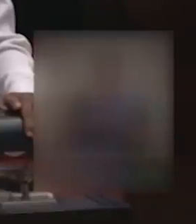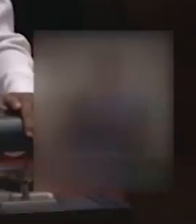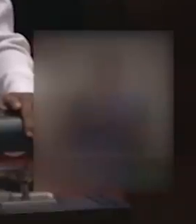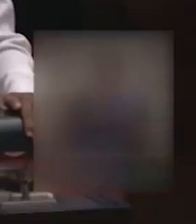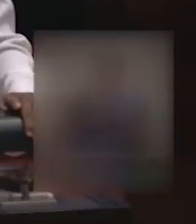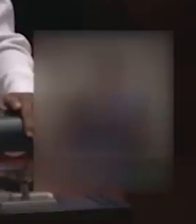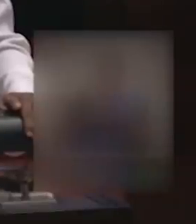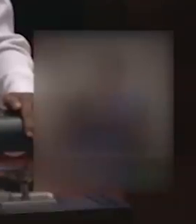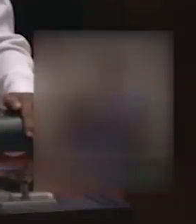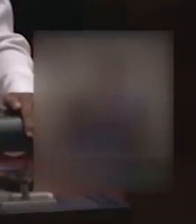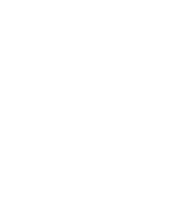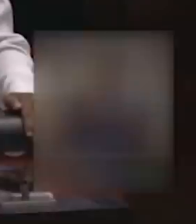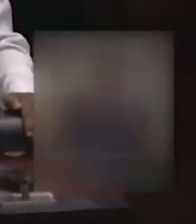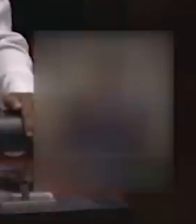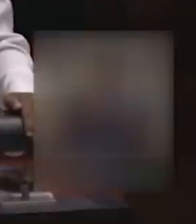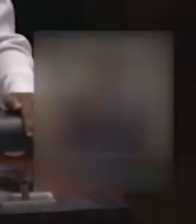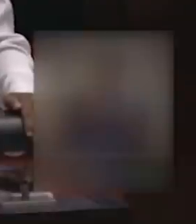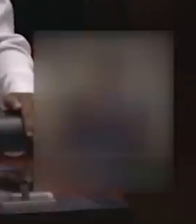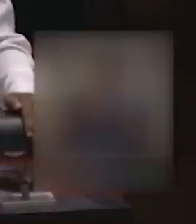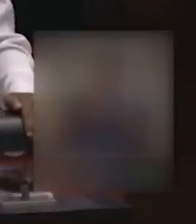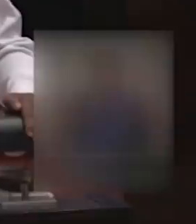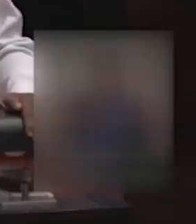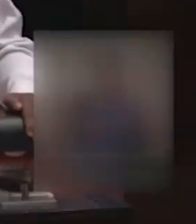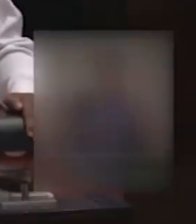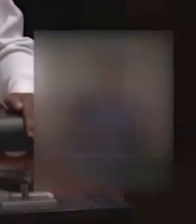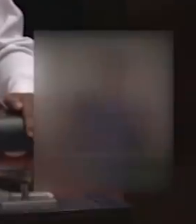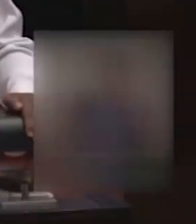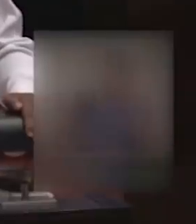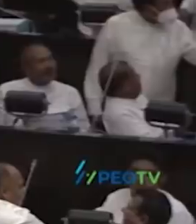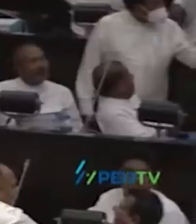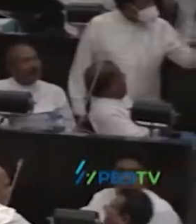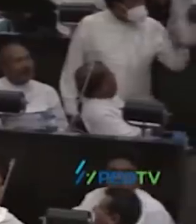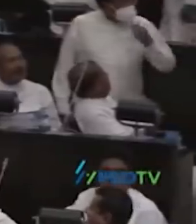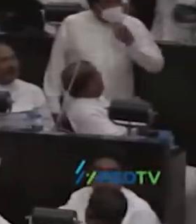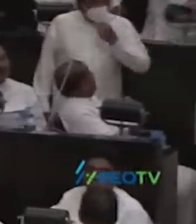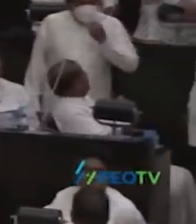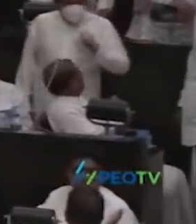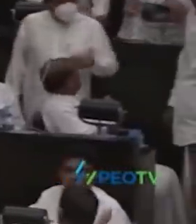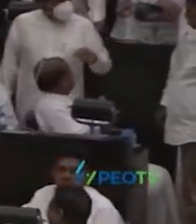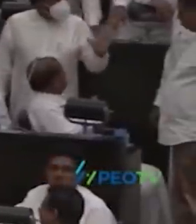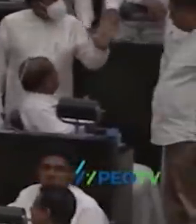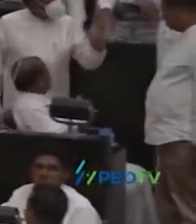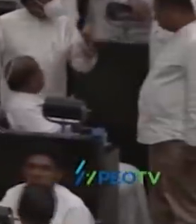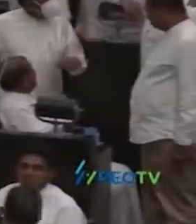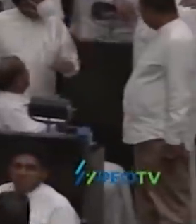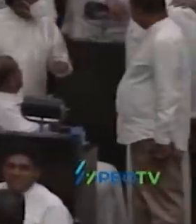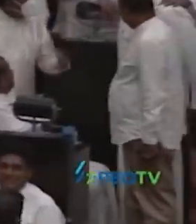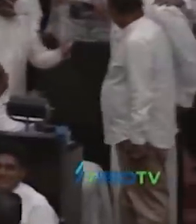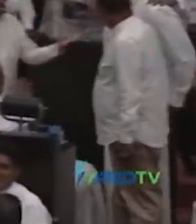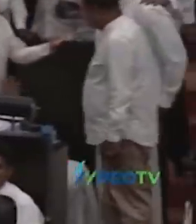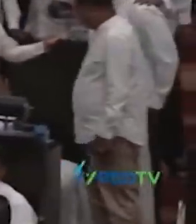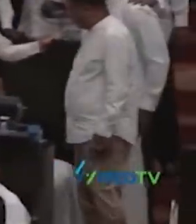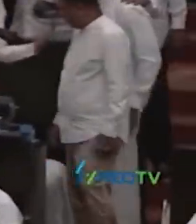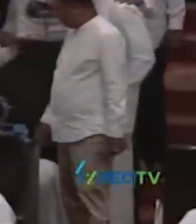ඉමිටියස්ව දාලා පරාජය කරලා පෙන්වුවේ විපක්ෂයට බලය නැහැ කියලයි. දැන් ඒ මැද්දේ තව විශ්වාස භංගයක් ගේන්න